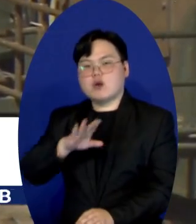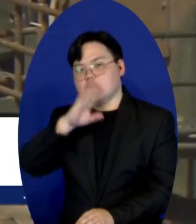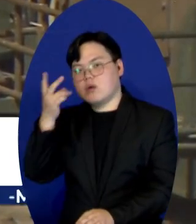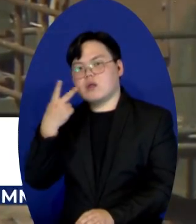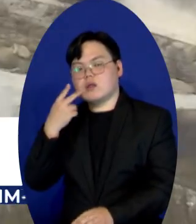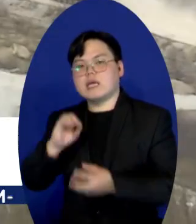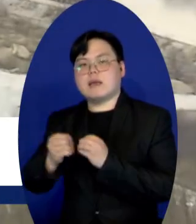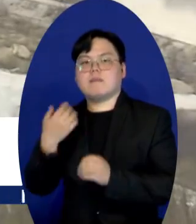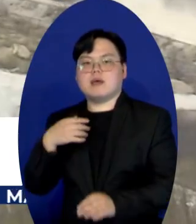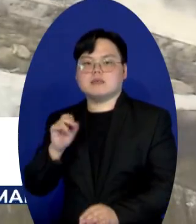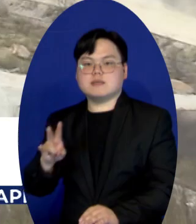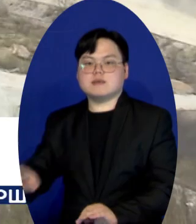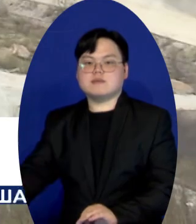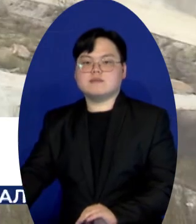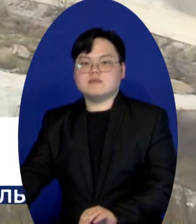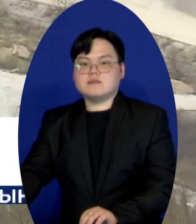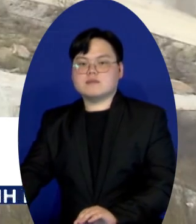явуулж ирсэн юм байна.